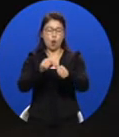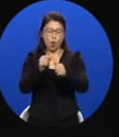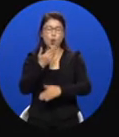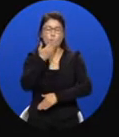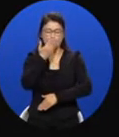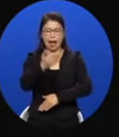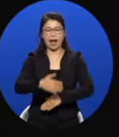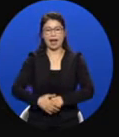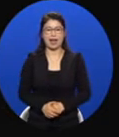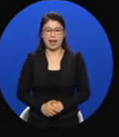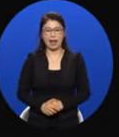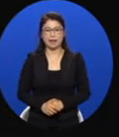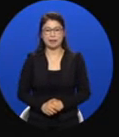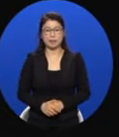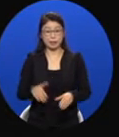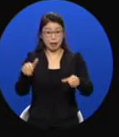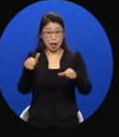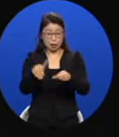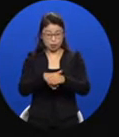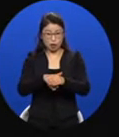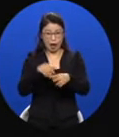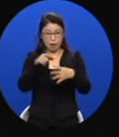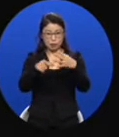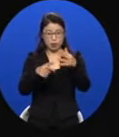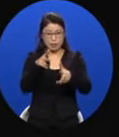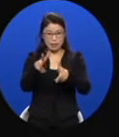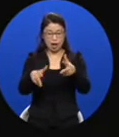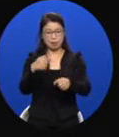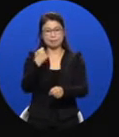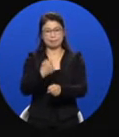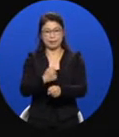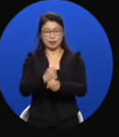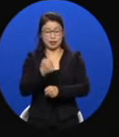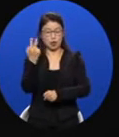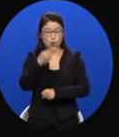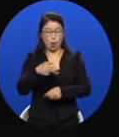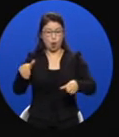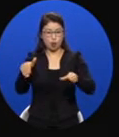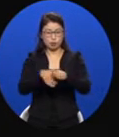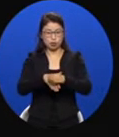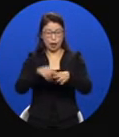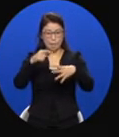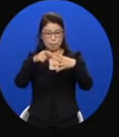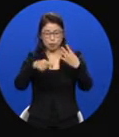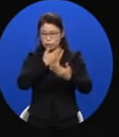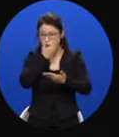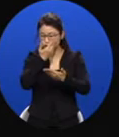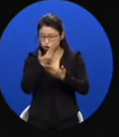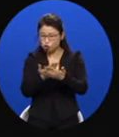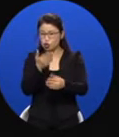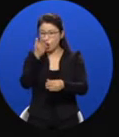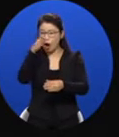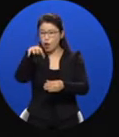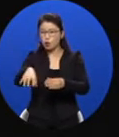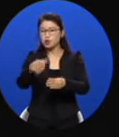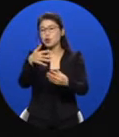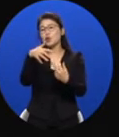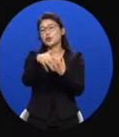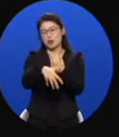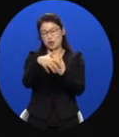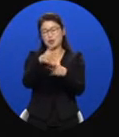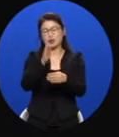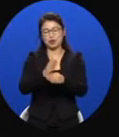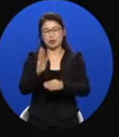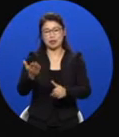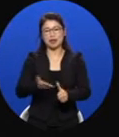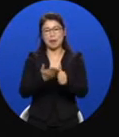수 있습니다. 문화콘텐츠 산업을 만드는 그리고 문화콘텐츠의 핵심 메카로 서귀포를 저는 키워나가고